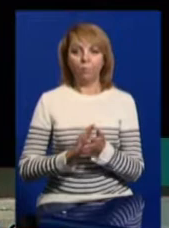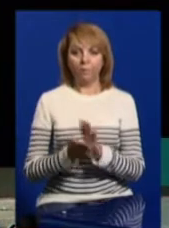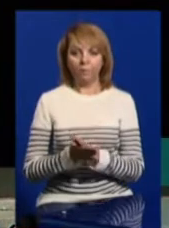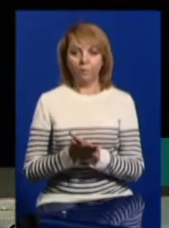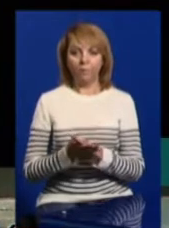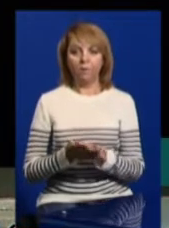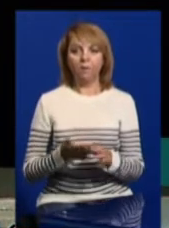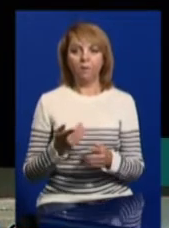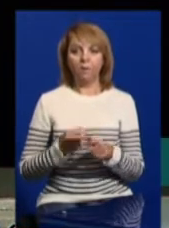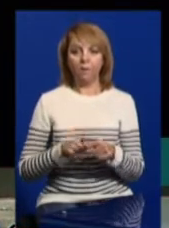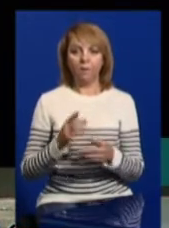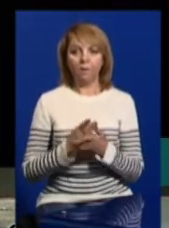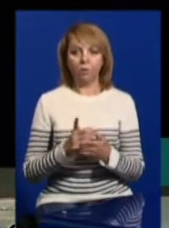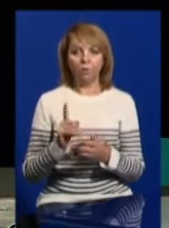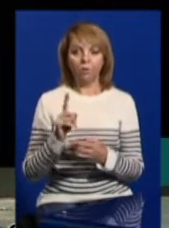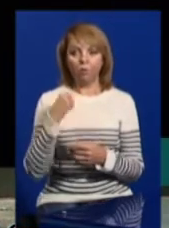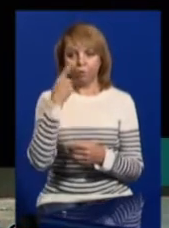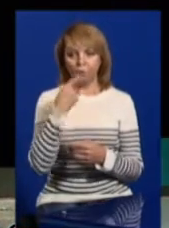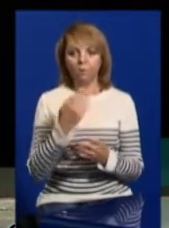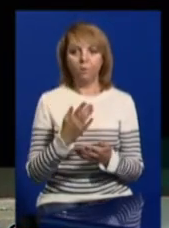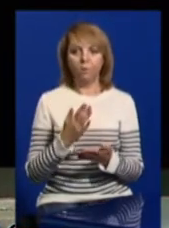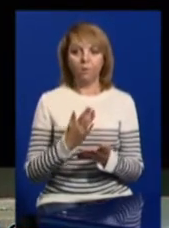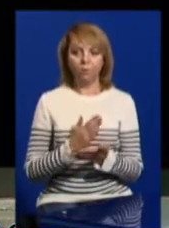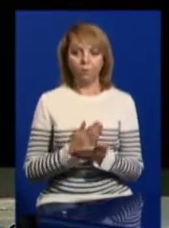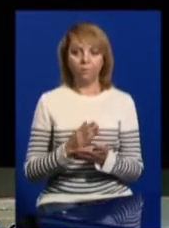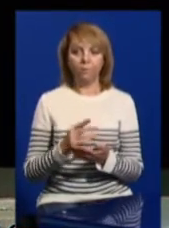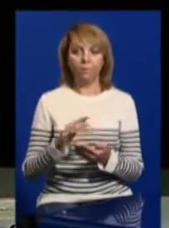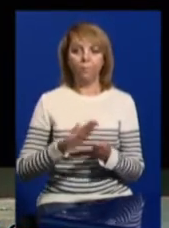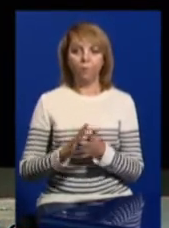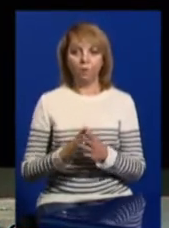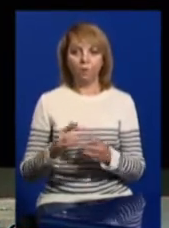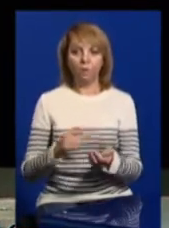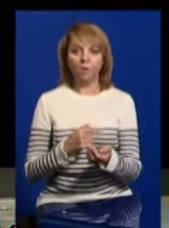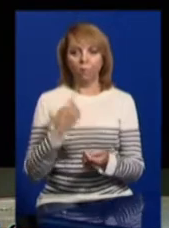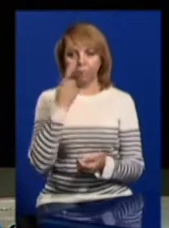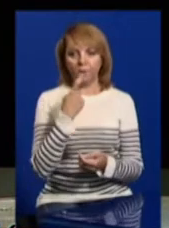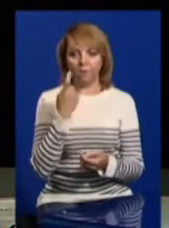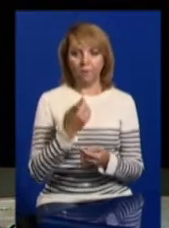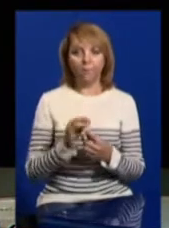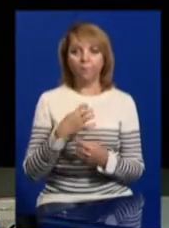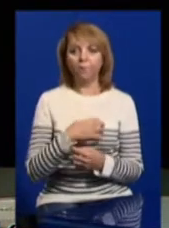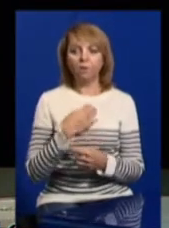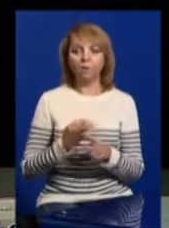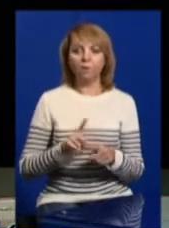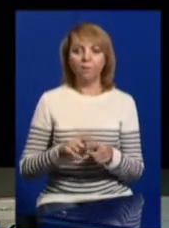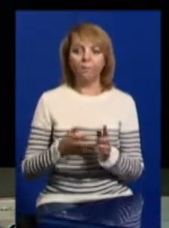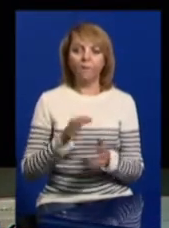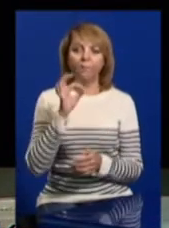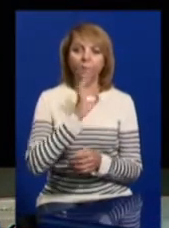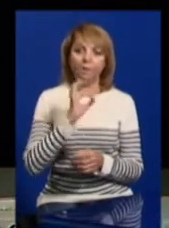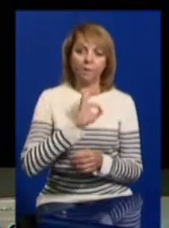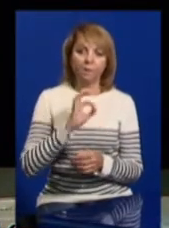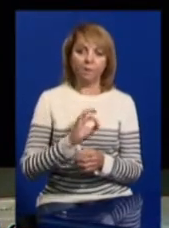обтяжує покарання, це якщо особа знаходиться в стані наркотичного сп'яніння. І неважливо, це викликано